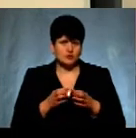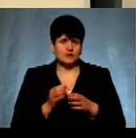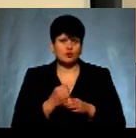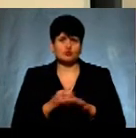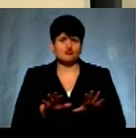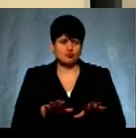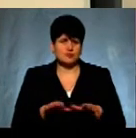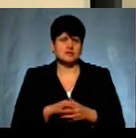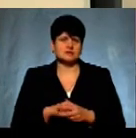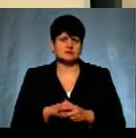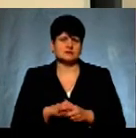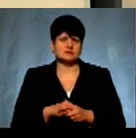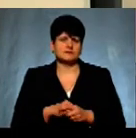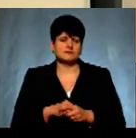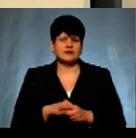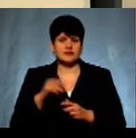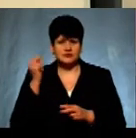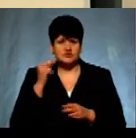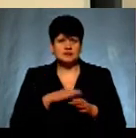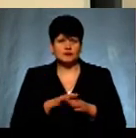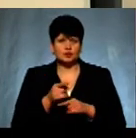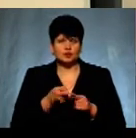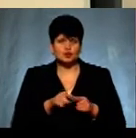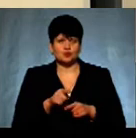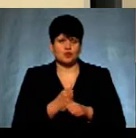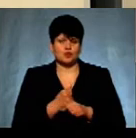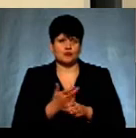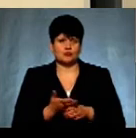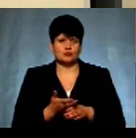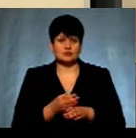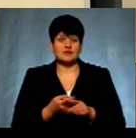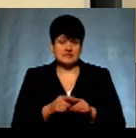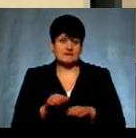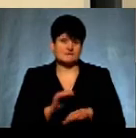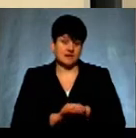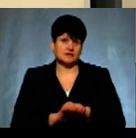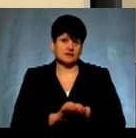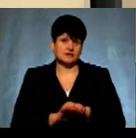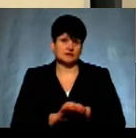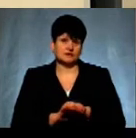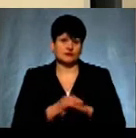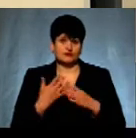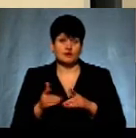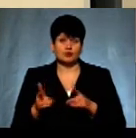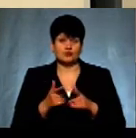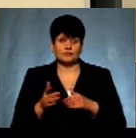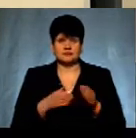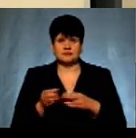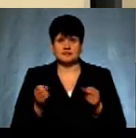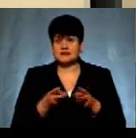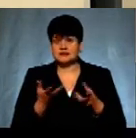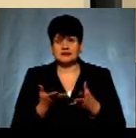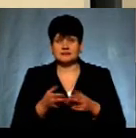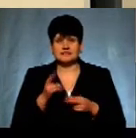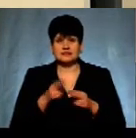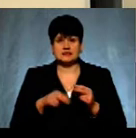місці, навчиться виконувати ту роботу. І це вже фактично ваш готовий фахівець, який після закінчення навчання він